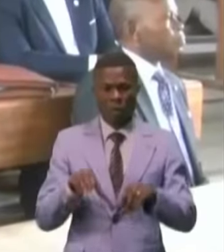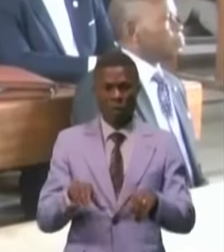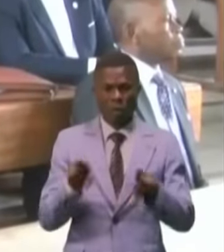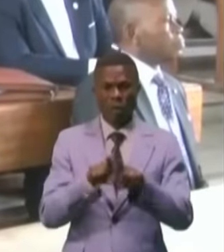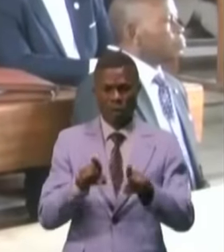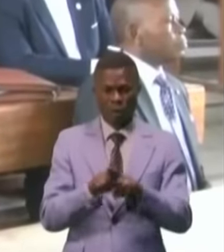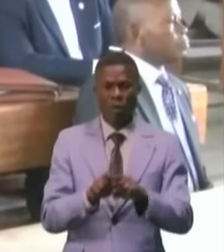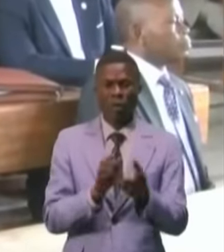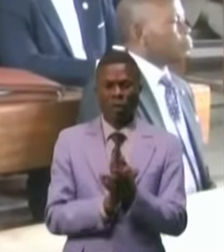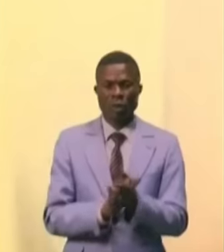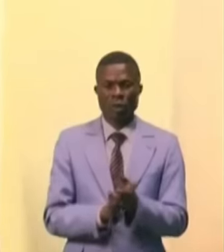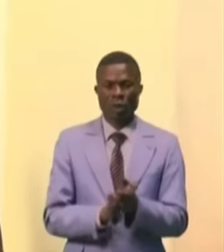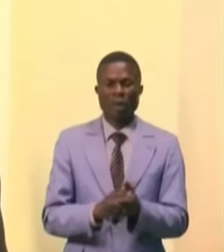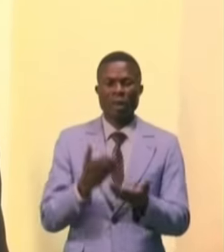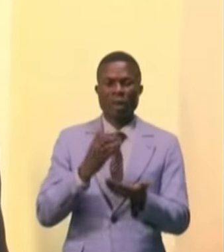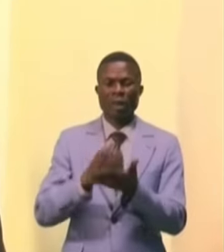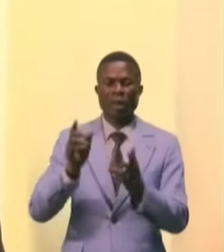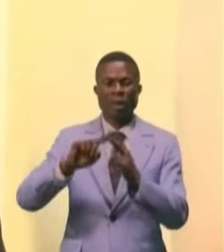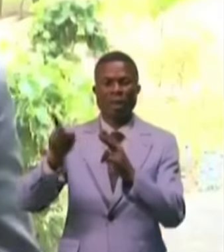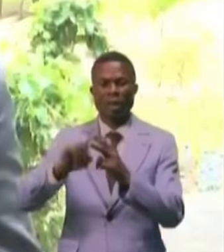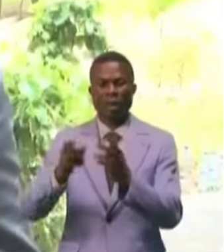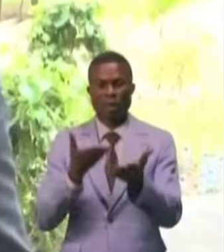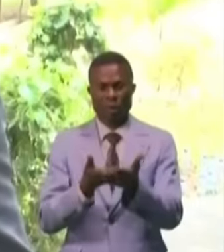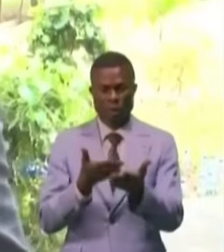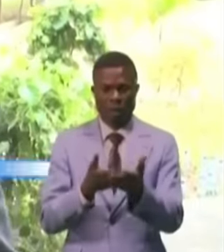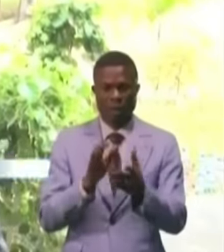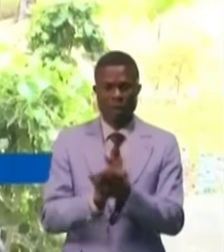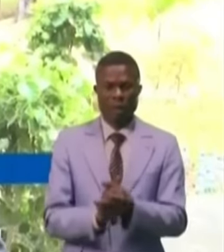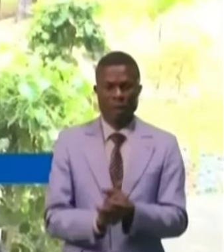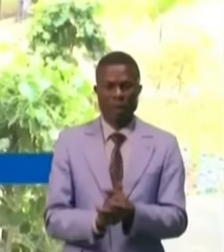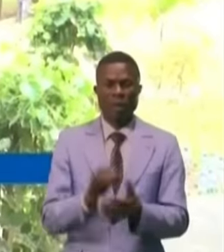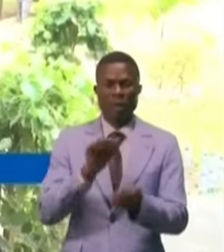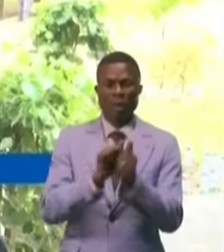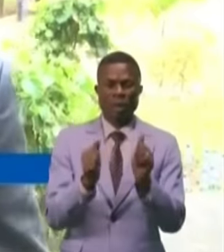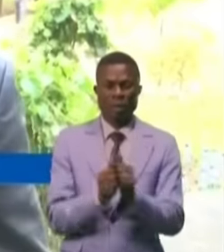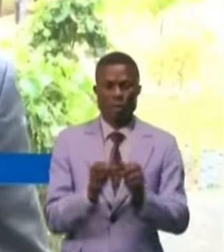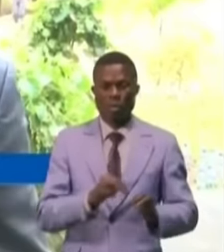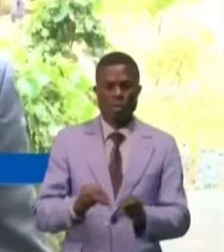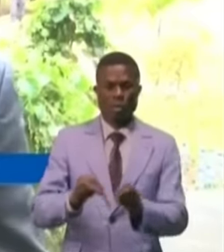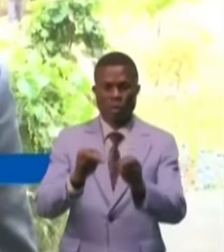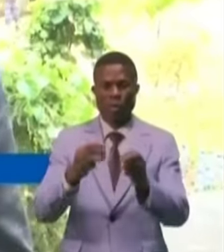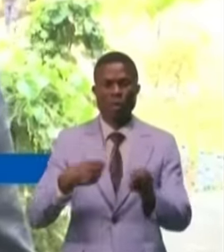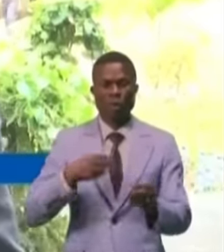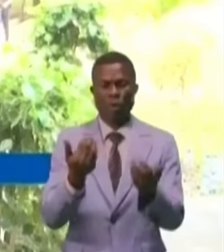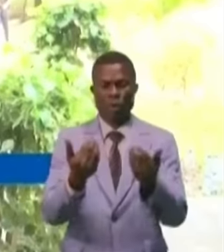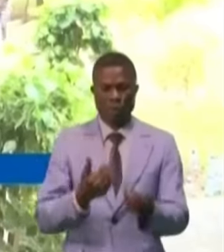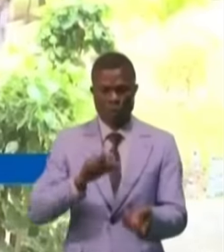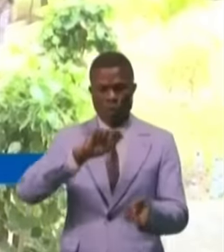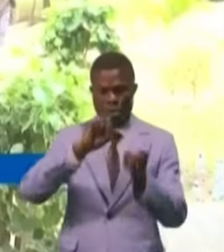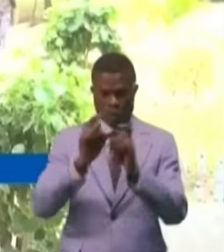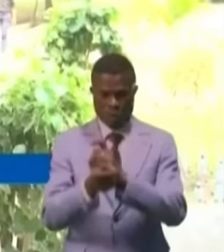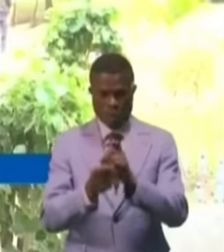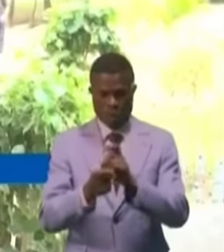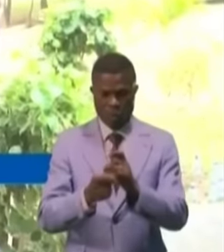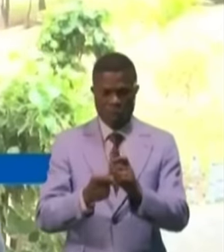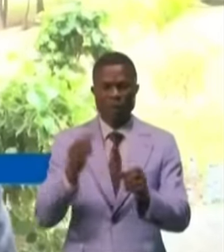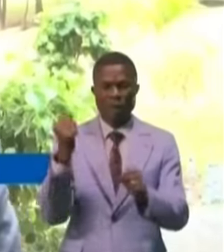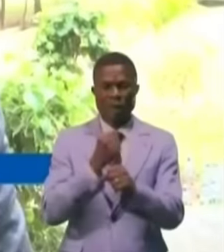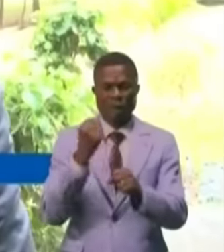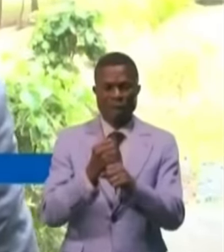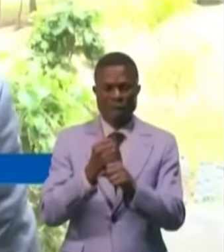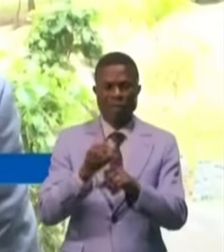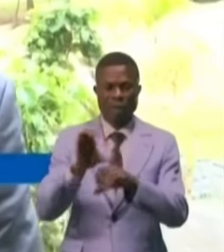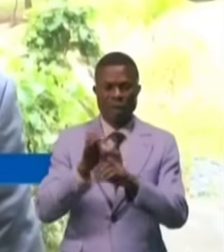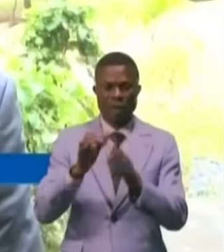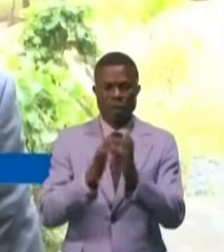perpétuer leurs œuvres dans la mémoire collective. Et sur le plan méthodologique, nous voulons redynamiser la pratique de la théologie